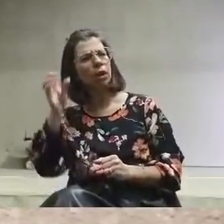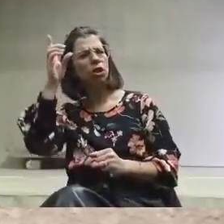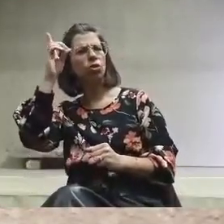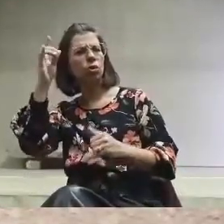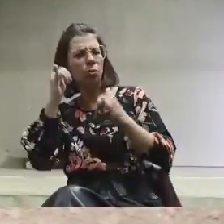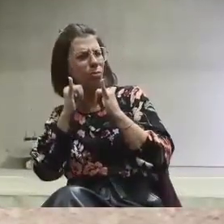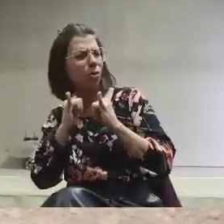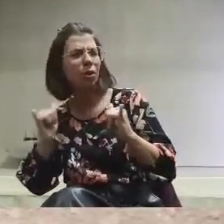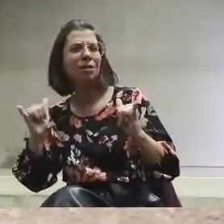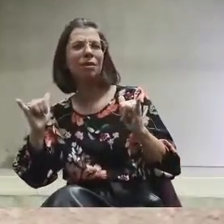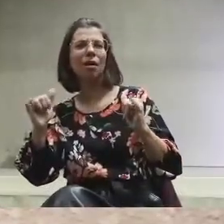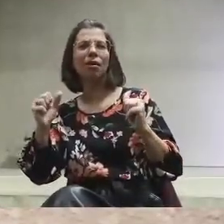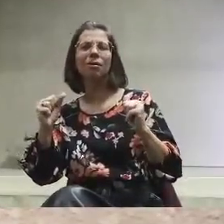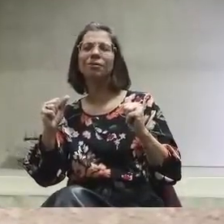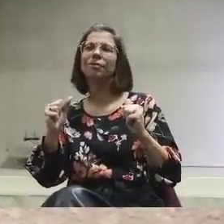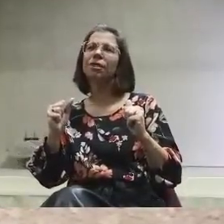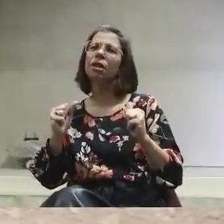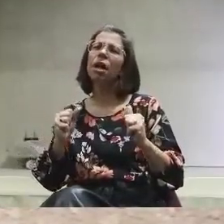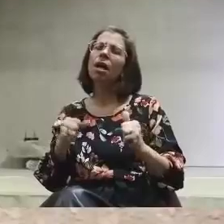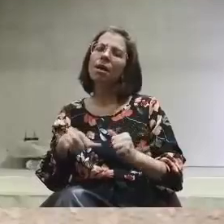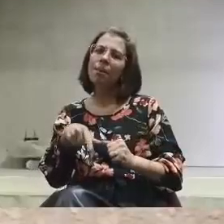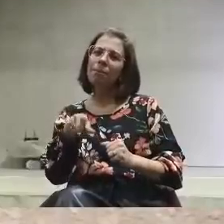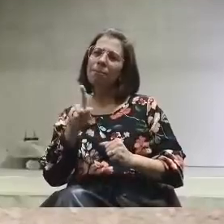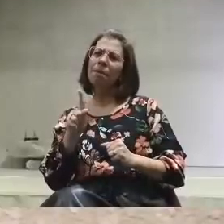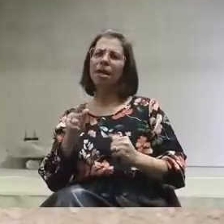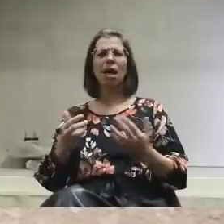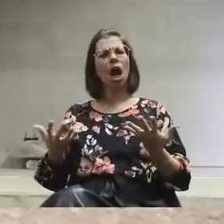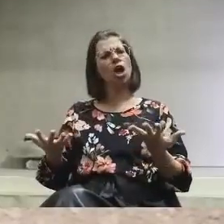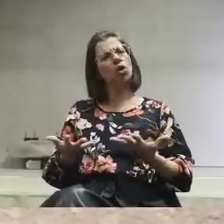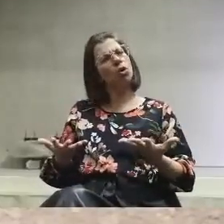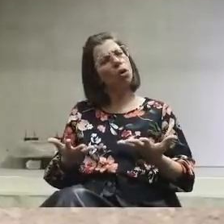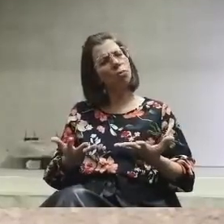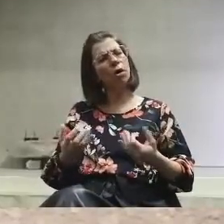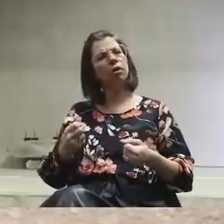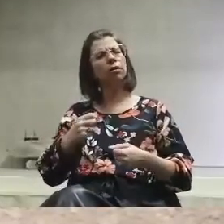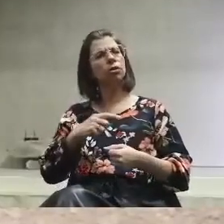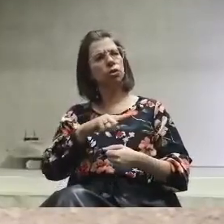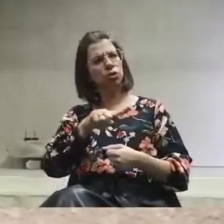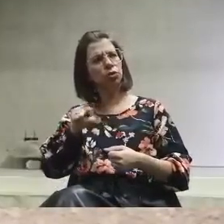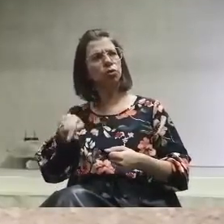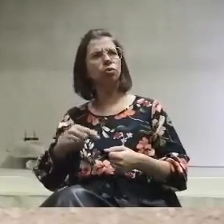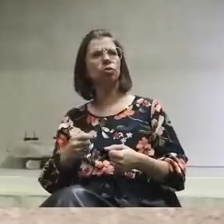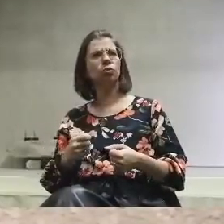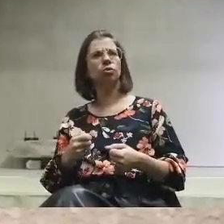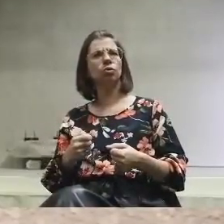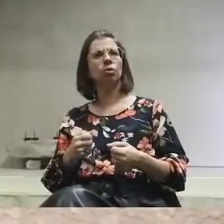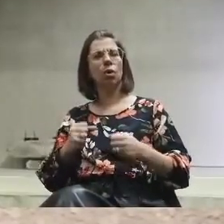Comment pouvons-nous pleinement nous approprier aussi de cette puissance?